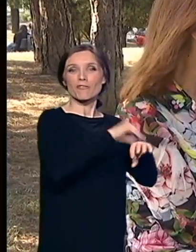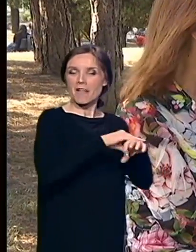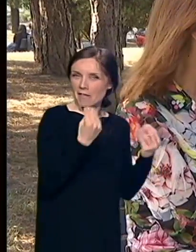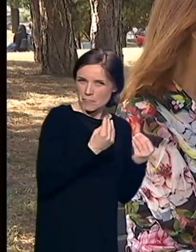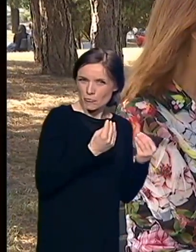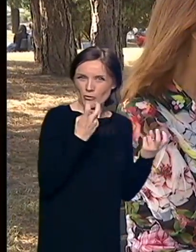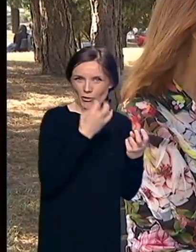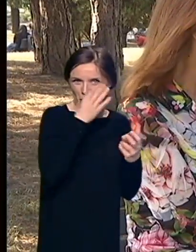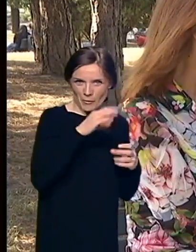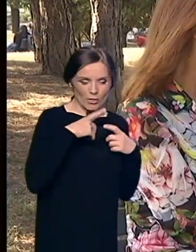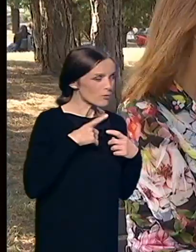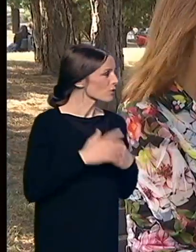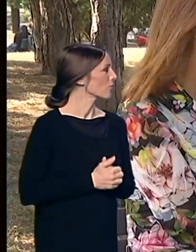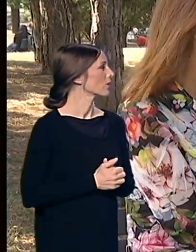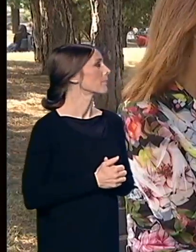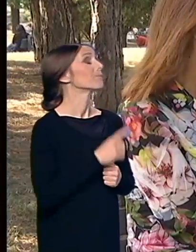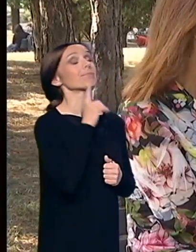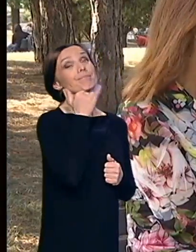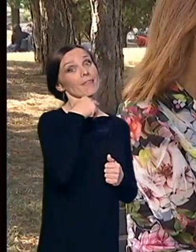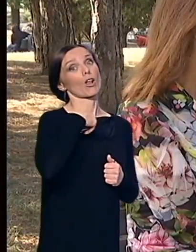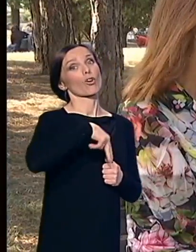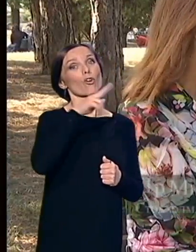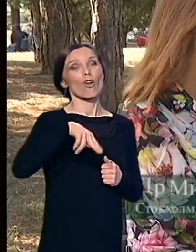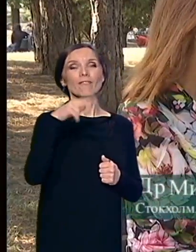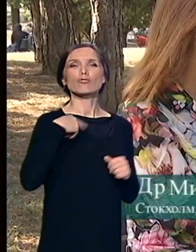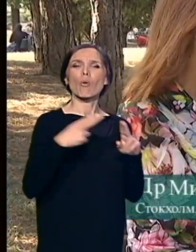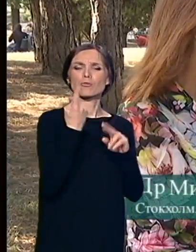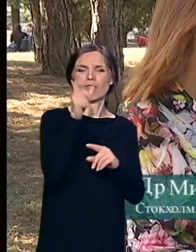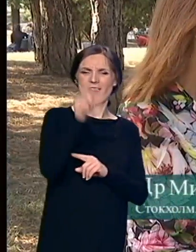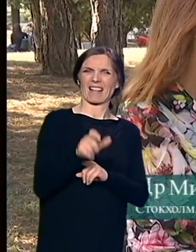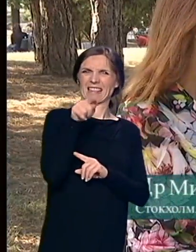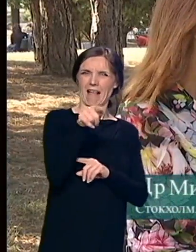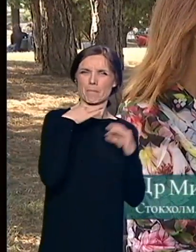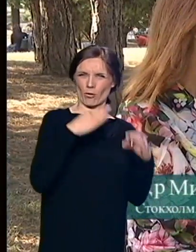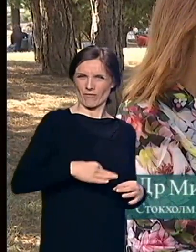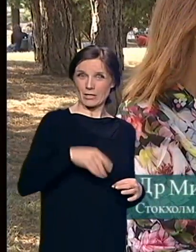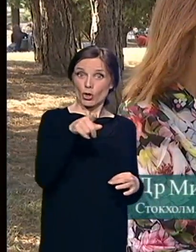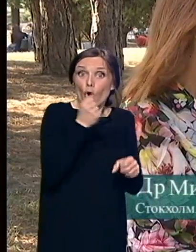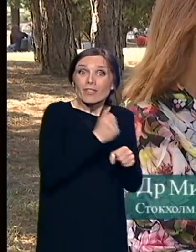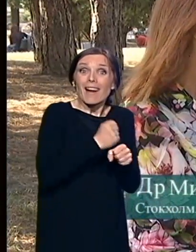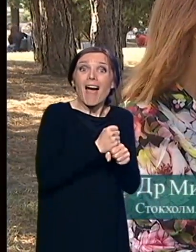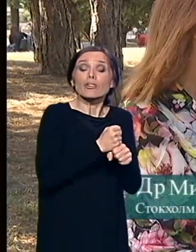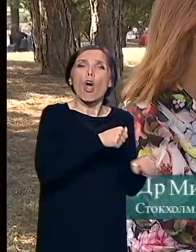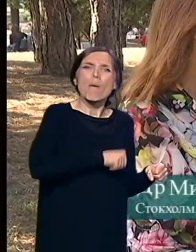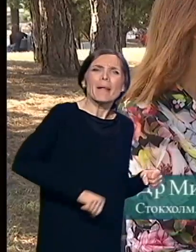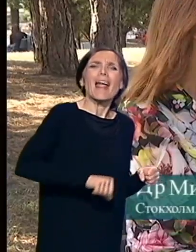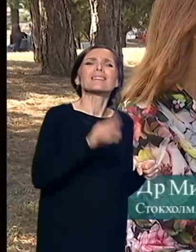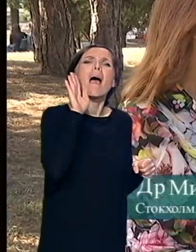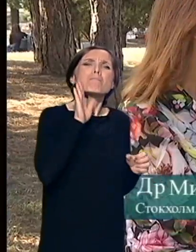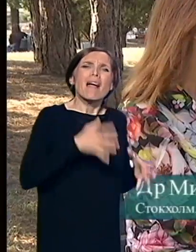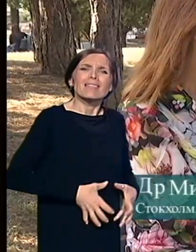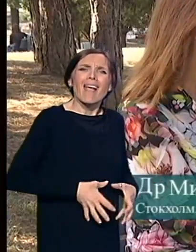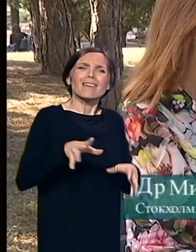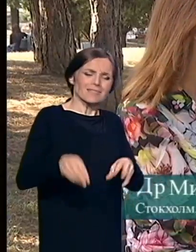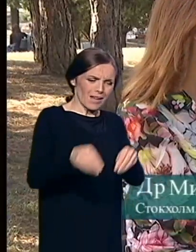sam u Norveškoj upoznao profesora Mats Brenstroma koji je u stvari pionir u transplantaciji materice. Sasvim slučajno smo se upoznali, onda on mene